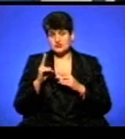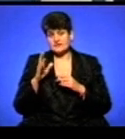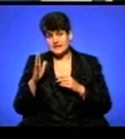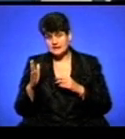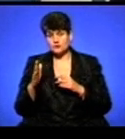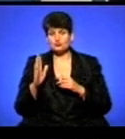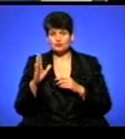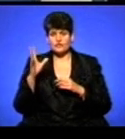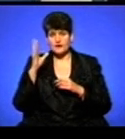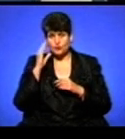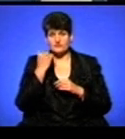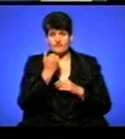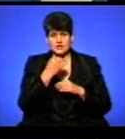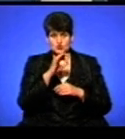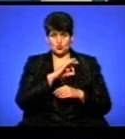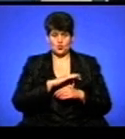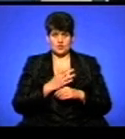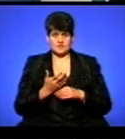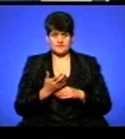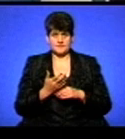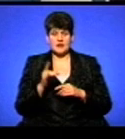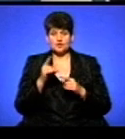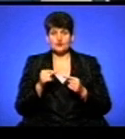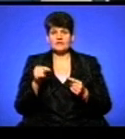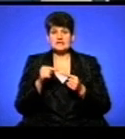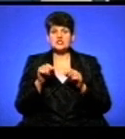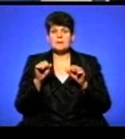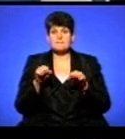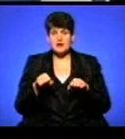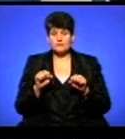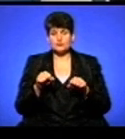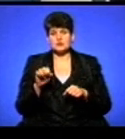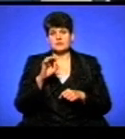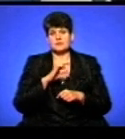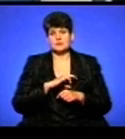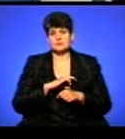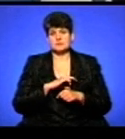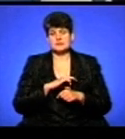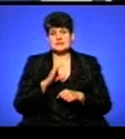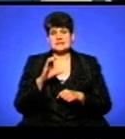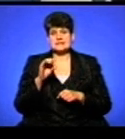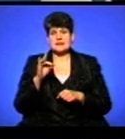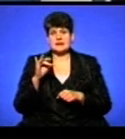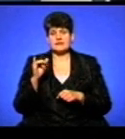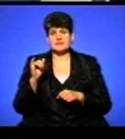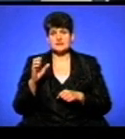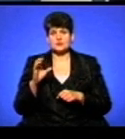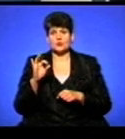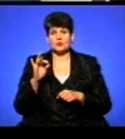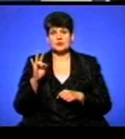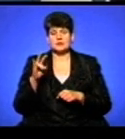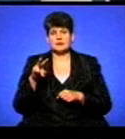квартиру, то будуть враховуватись ваші доходи. А щодо визначення права, то можна скористатися сервісом онлайн в інтернеті,